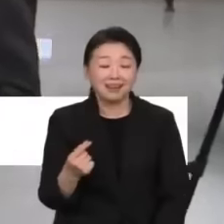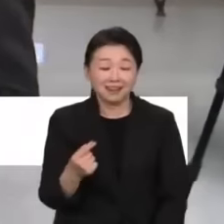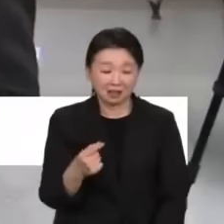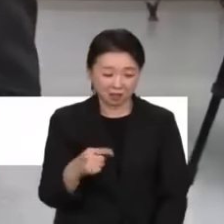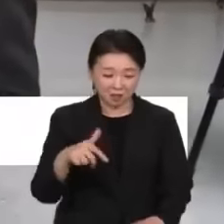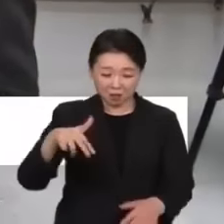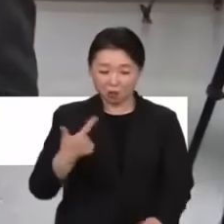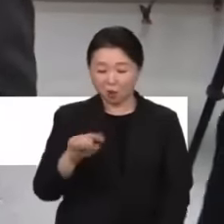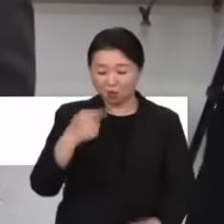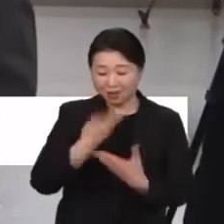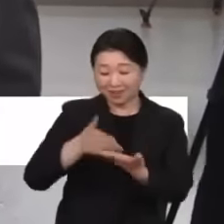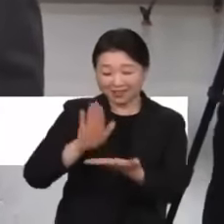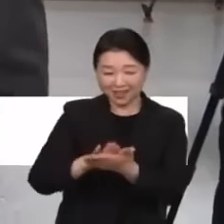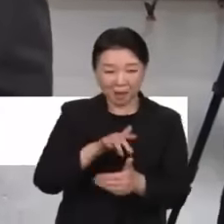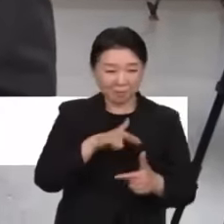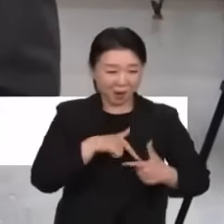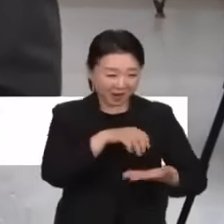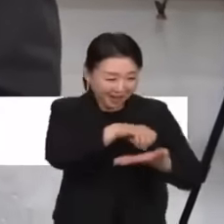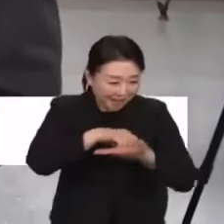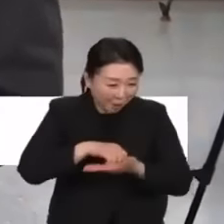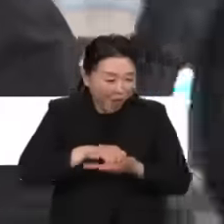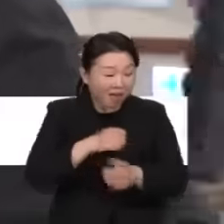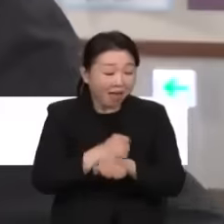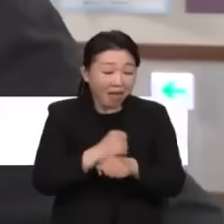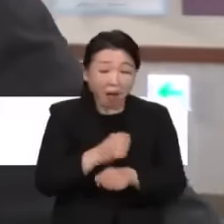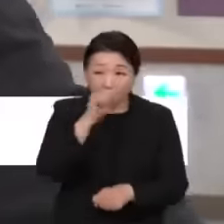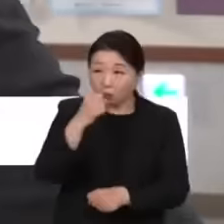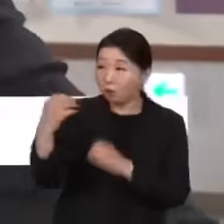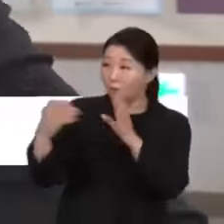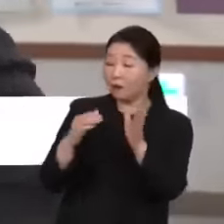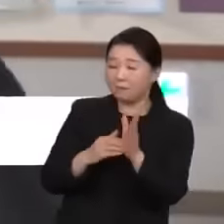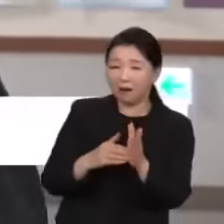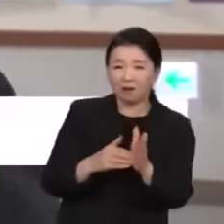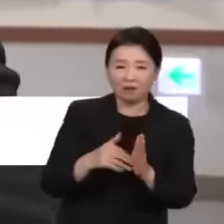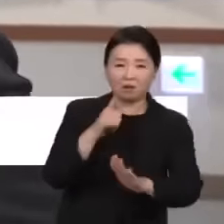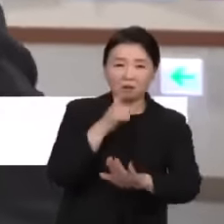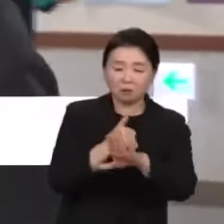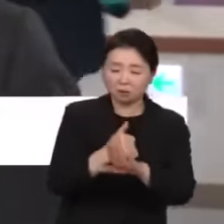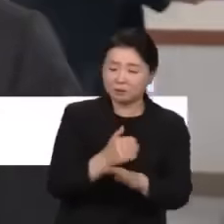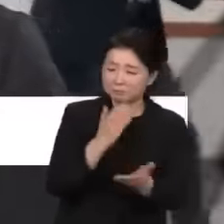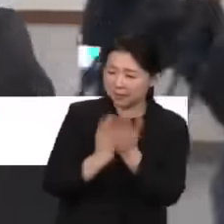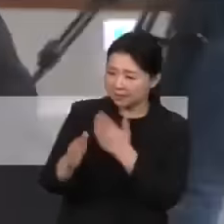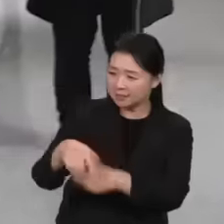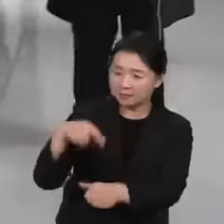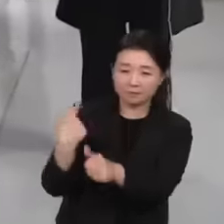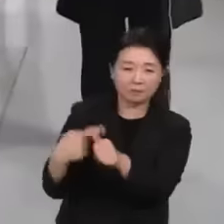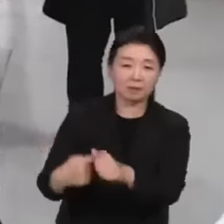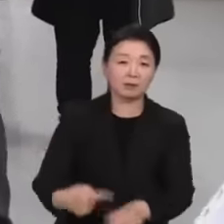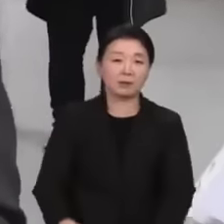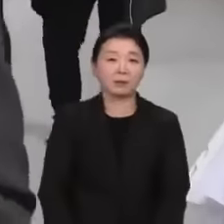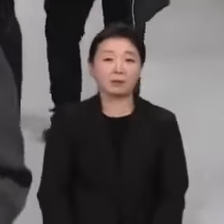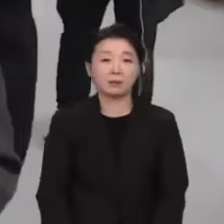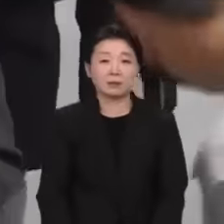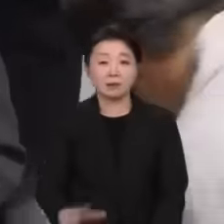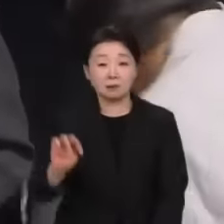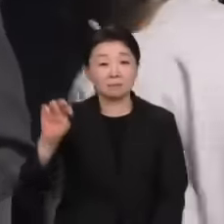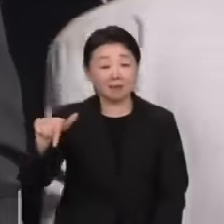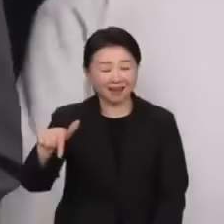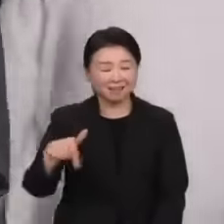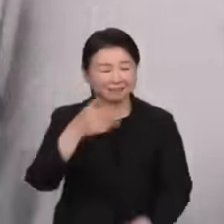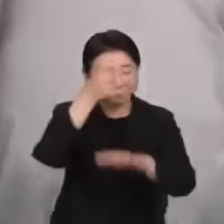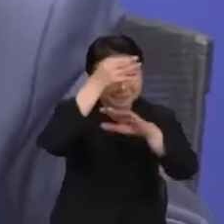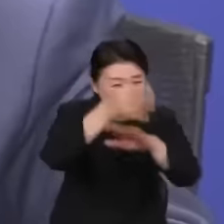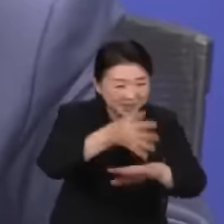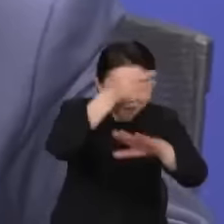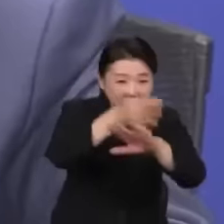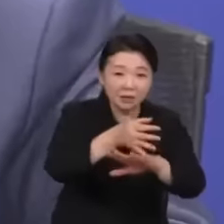명예당원으로 모셔야겠다는 제안에 좋다고 화답한 것을 매우 부적절하다고 문제 삼았습니다. 박 전 원장이 거듭